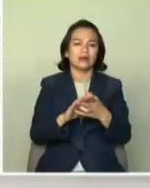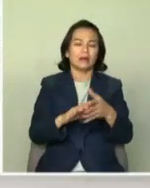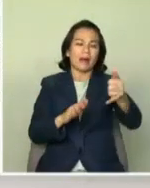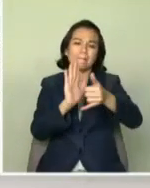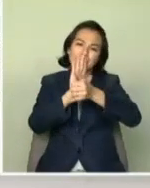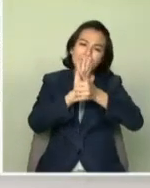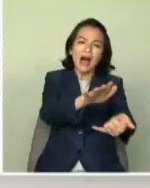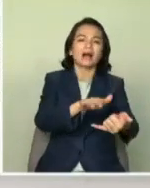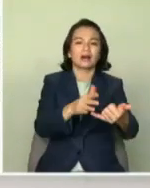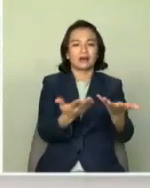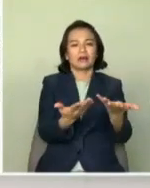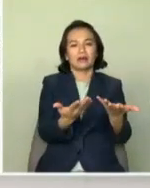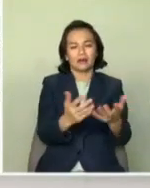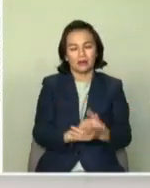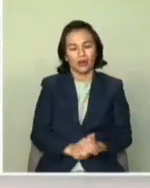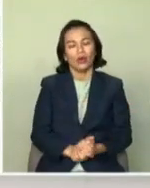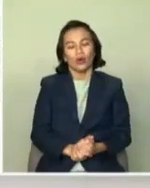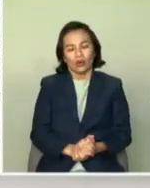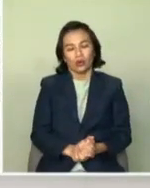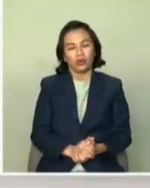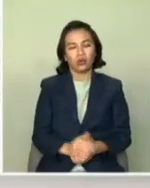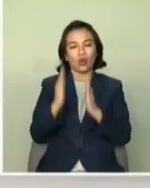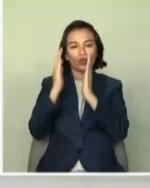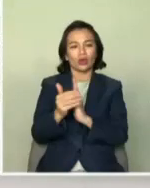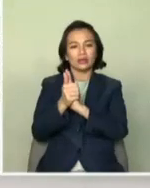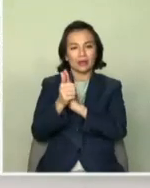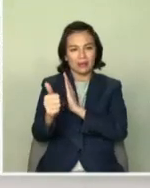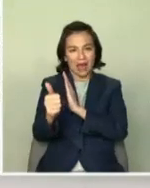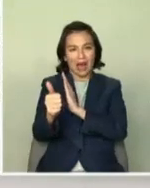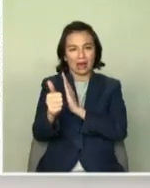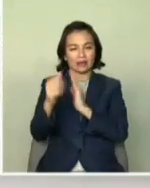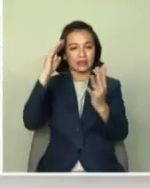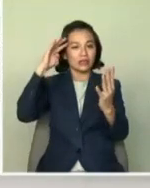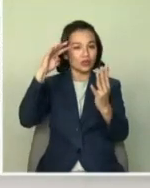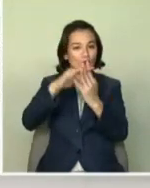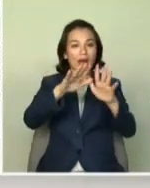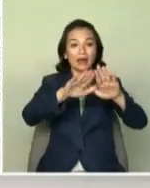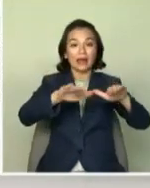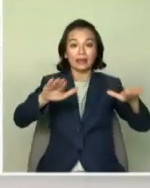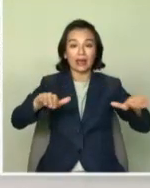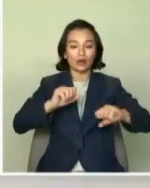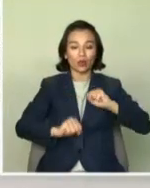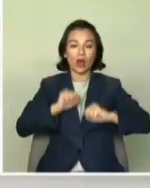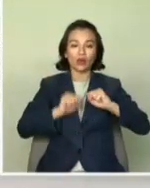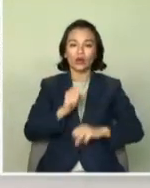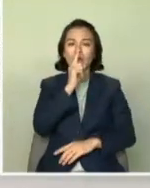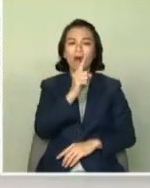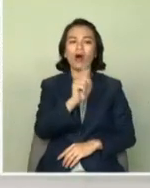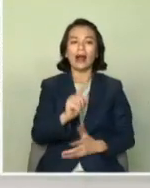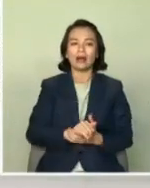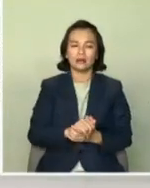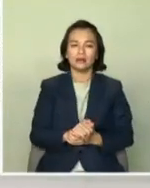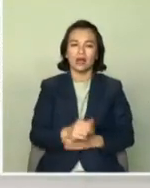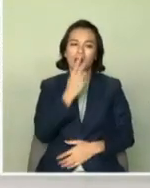ถูกใช้ความรุนแรงเพราะฉะนั้นผู้เชี่ยวชาญด้านจิตวิทยาเด็กและวัยรุ่นบอกเลยค่ะว่าเหตุการณ์